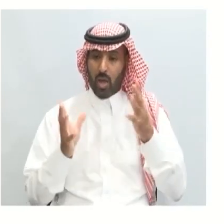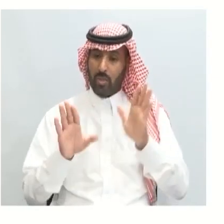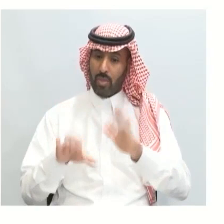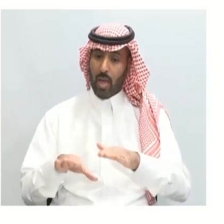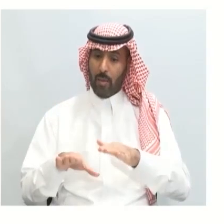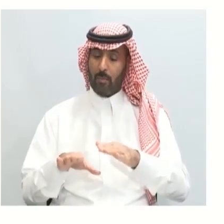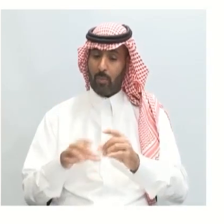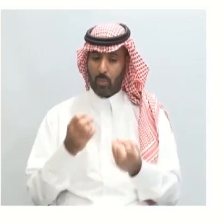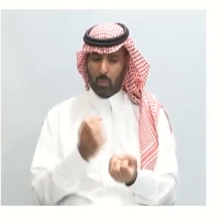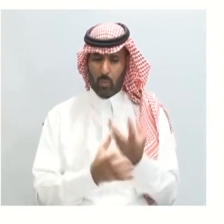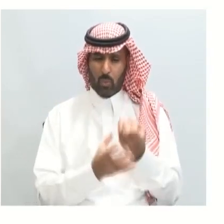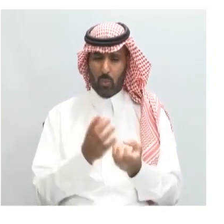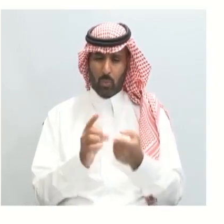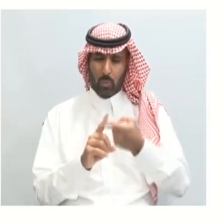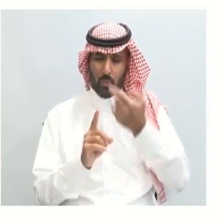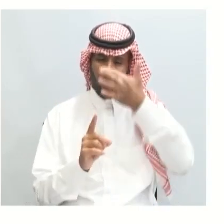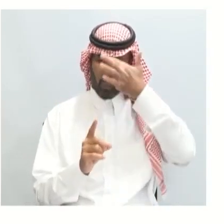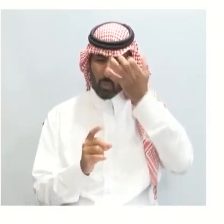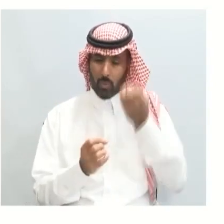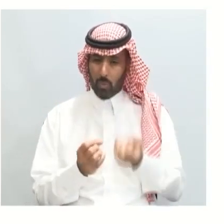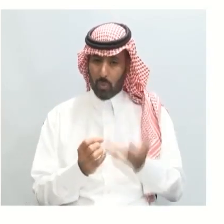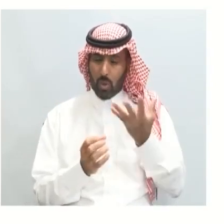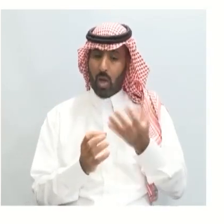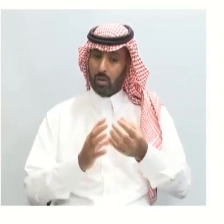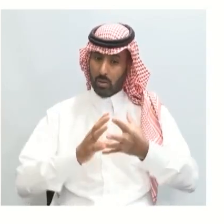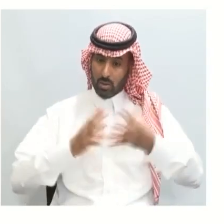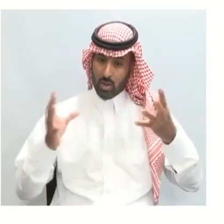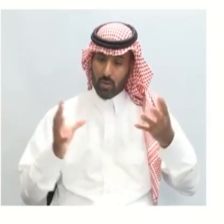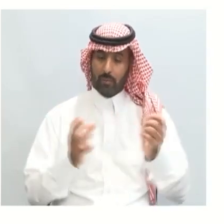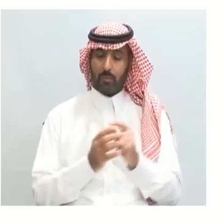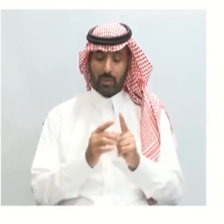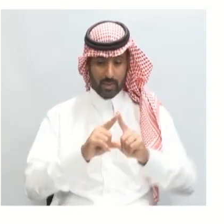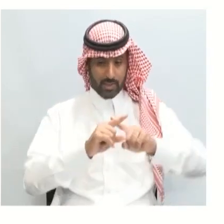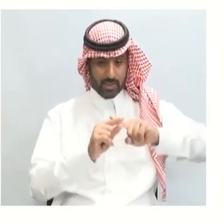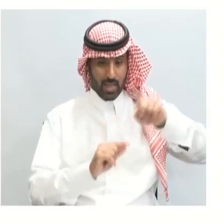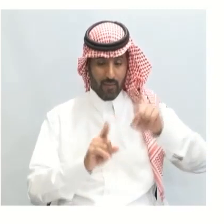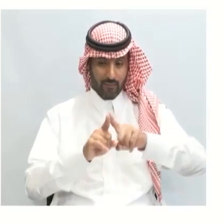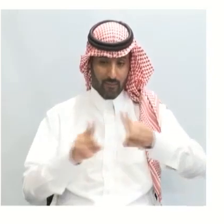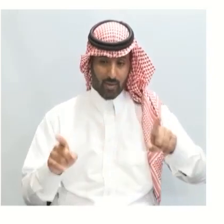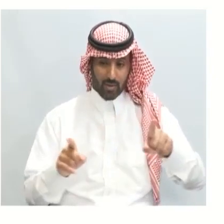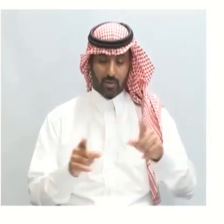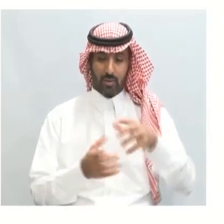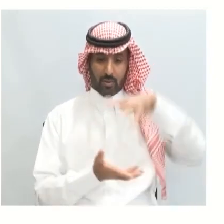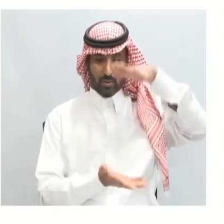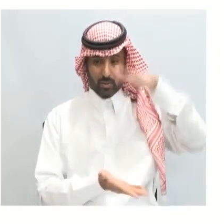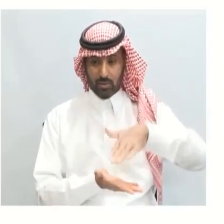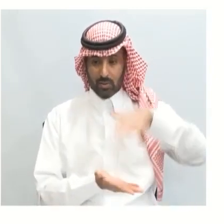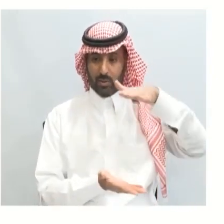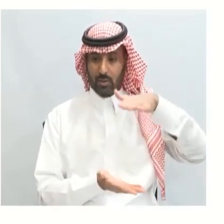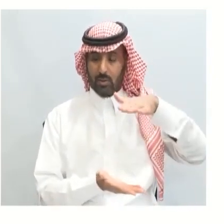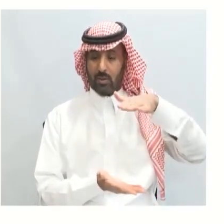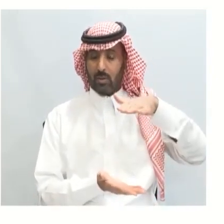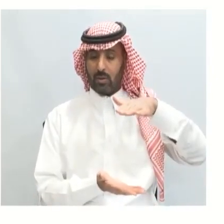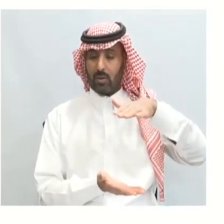بزياده الحراره في الاسطوانه لذا ستكون المسافه التي تحركها لاحظ المسافه هنا لاحظ المكبس المسافه هنا